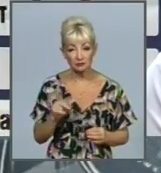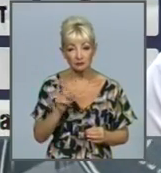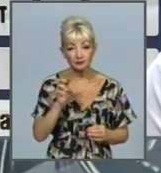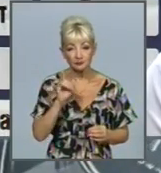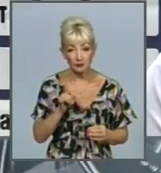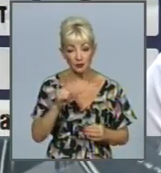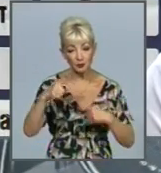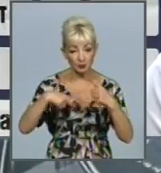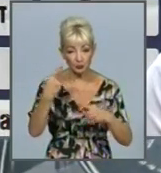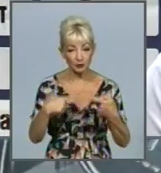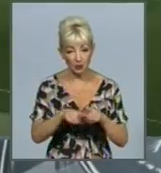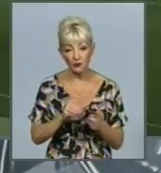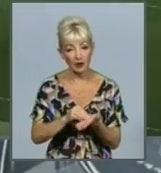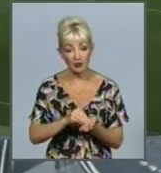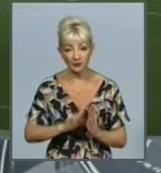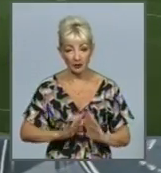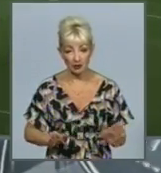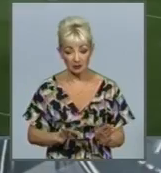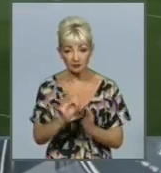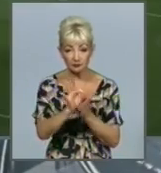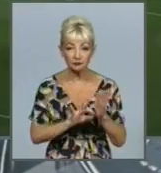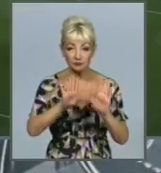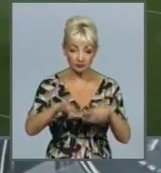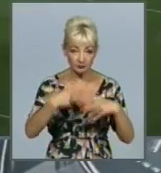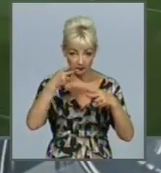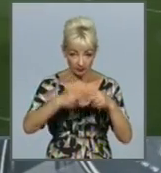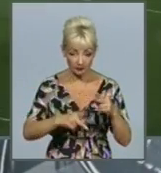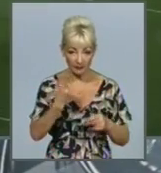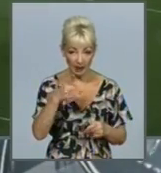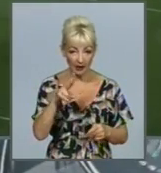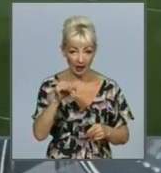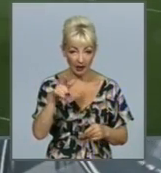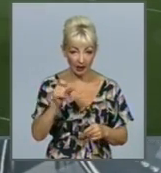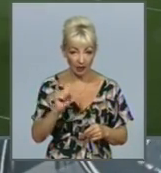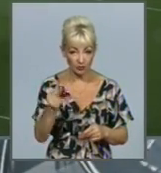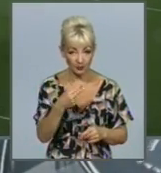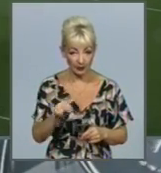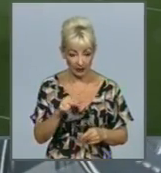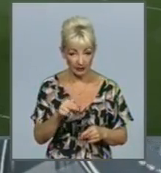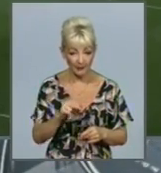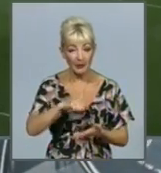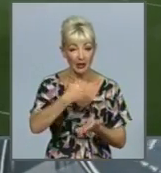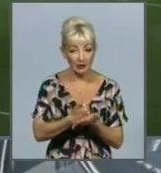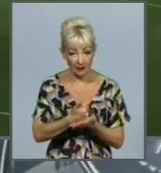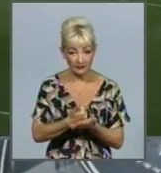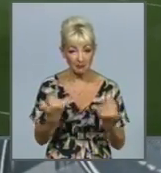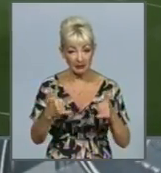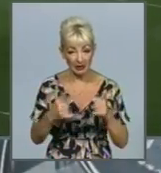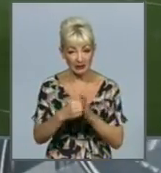в будущем такого больше не повторялось. Сразу после окончания перволигового чемпионата пост генерального директора